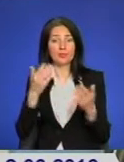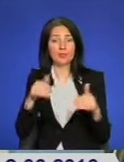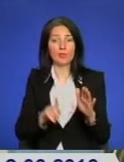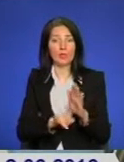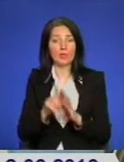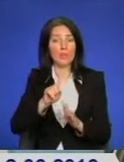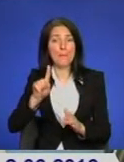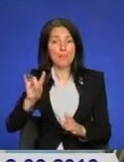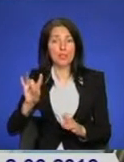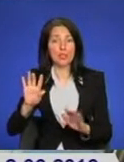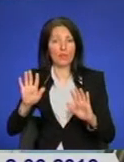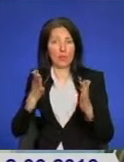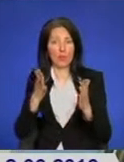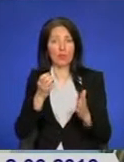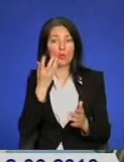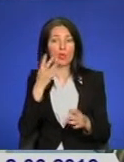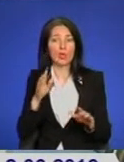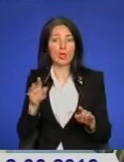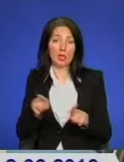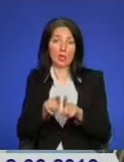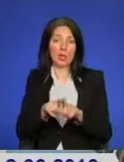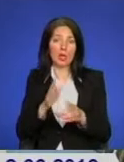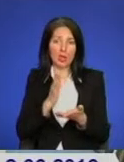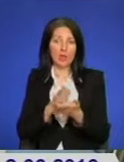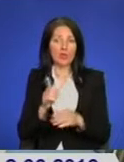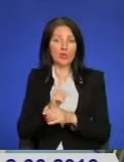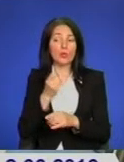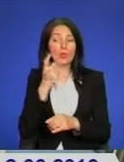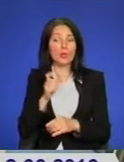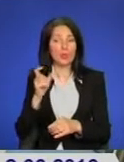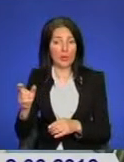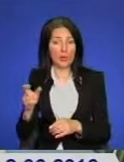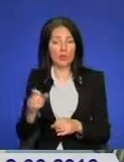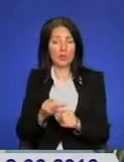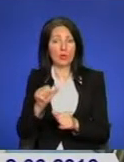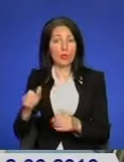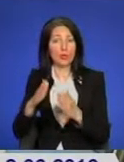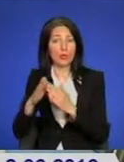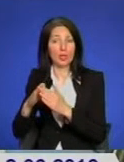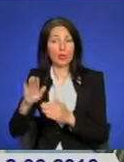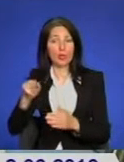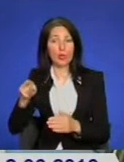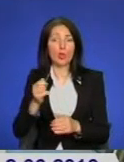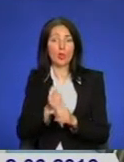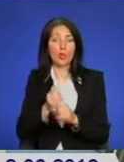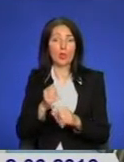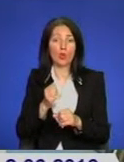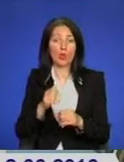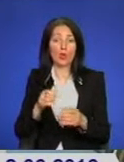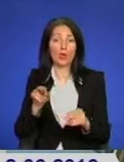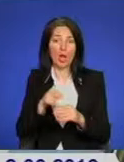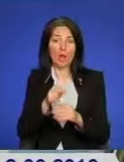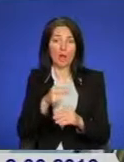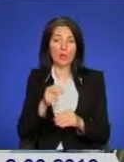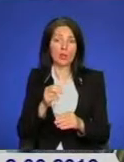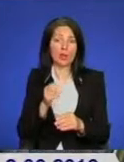це вже не перший випадок, коли подібне стається в Тернополі, коли мешканці окремих будинків, після того, коли в них проводять якісь ремонтні роботи, облаштовують до такої